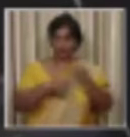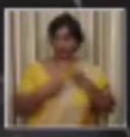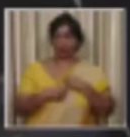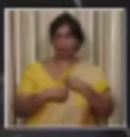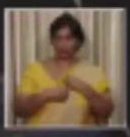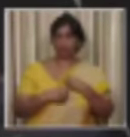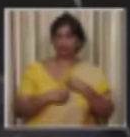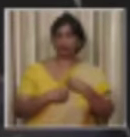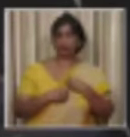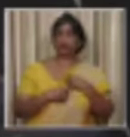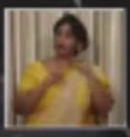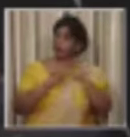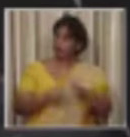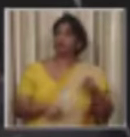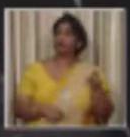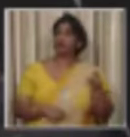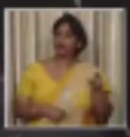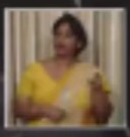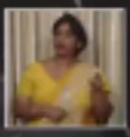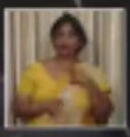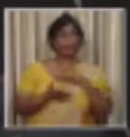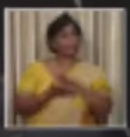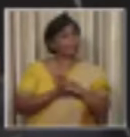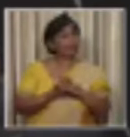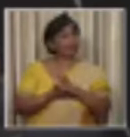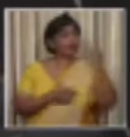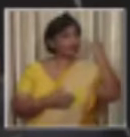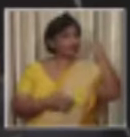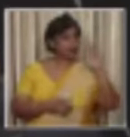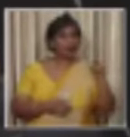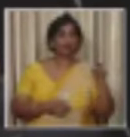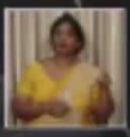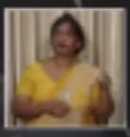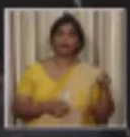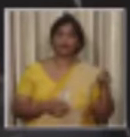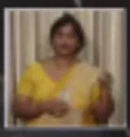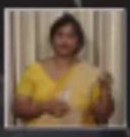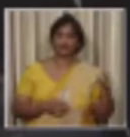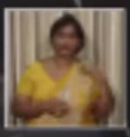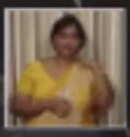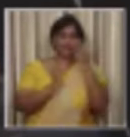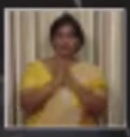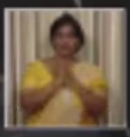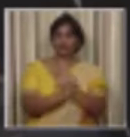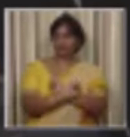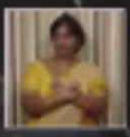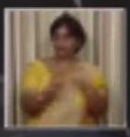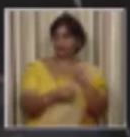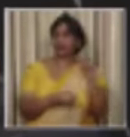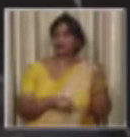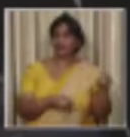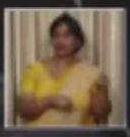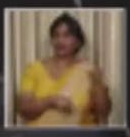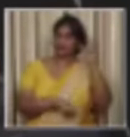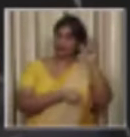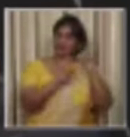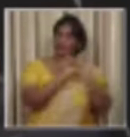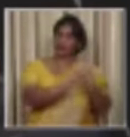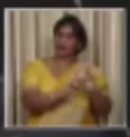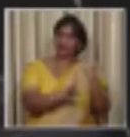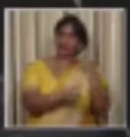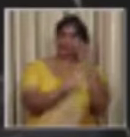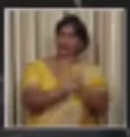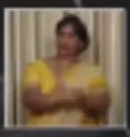12ක් තිබුණා. ඒ නිසා පැහැදිලිවම ඊයේ වුණේ ඔය Facebook එකේ කොටන අයට අර බයෝ සෙට් එකම තමයි තාම